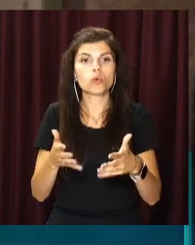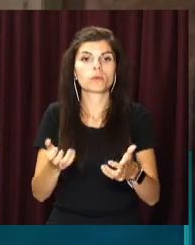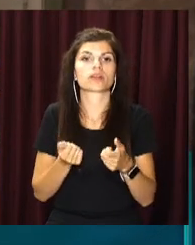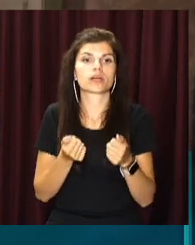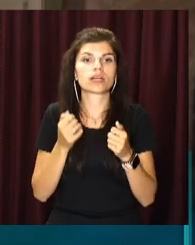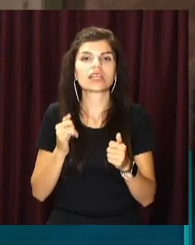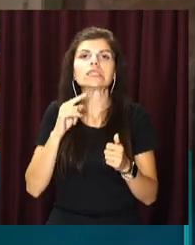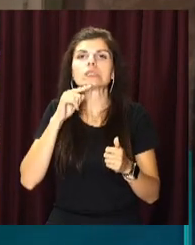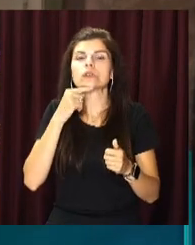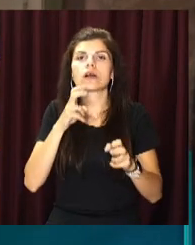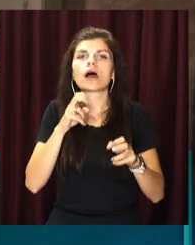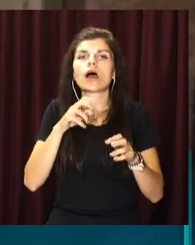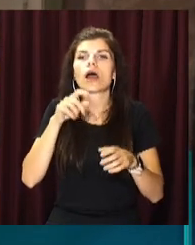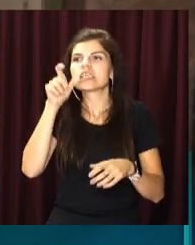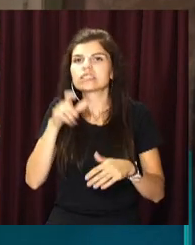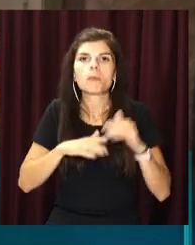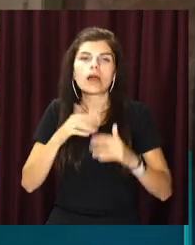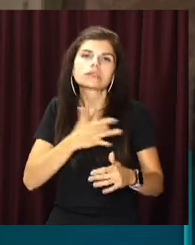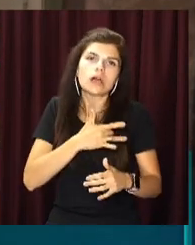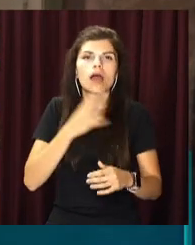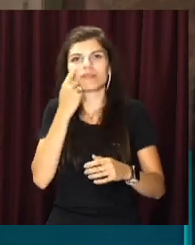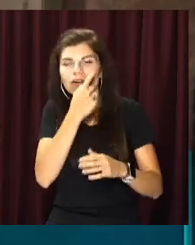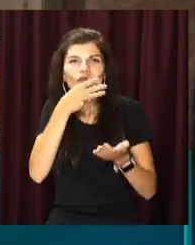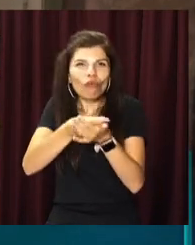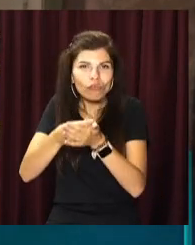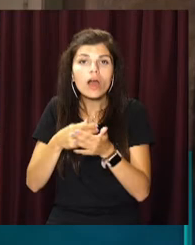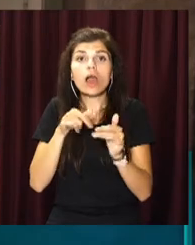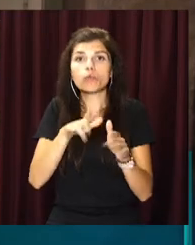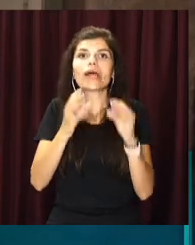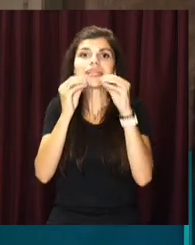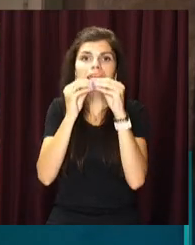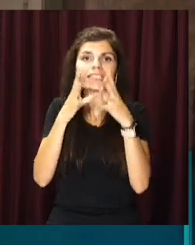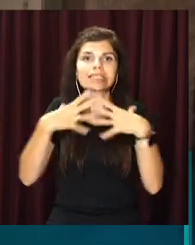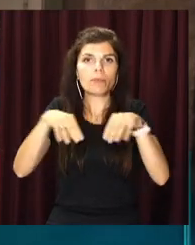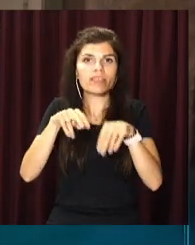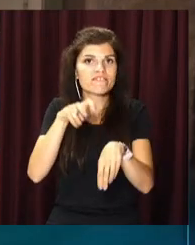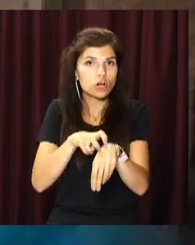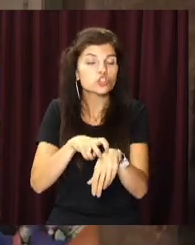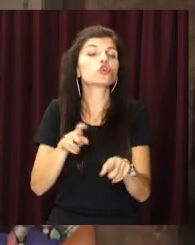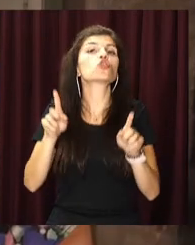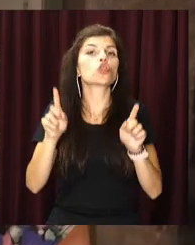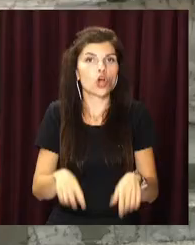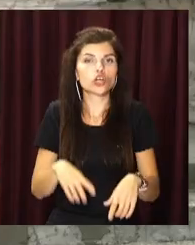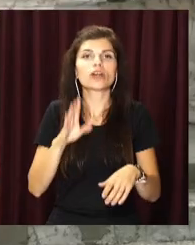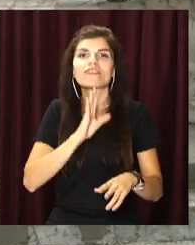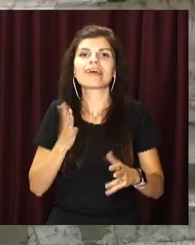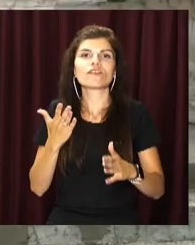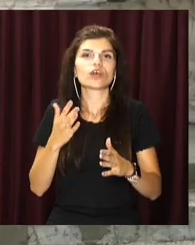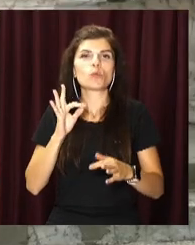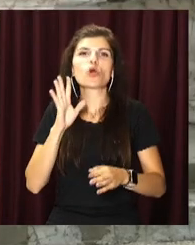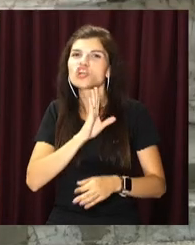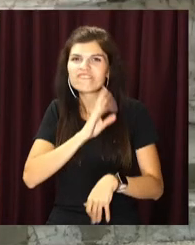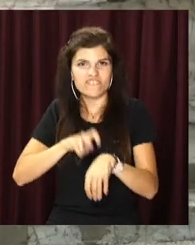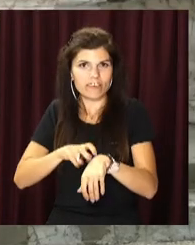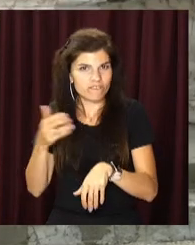вузькі фахівці, а найголовніше, тут буде 10 сімейних лікарів, також акушер-гінеколог. Облаштують